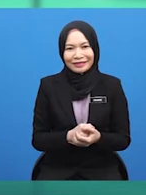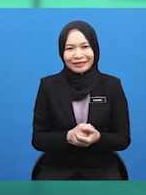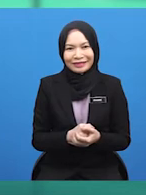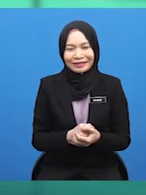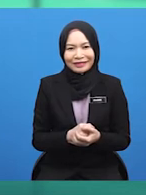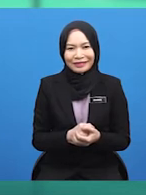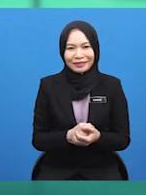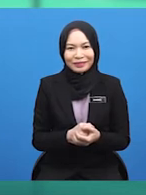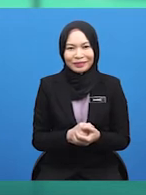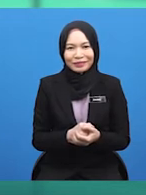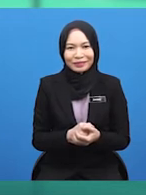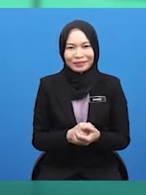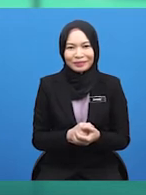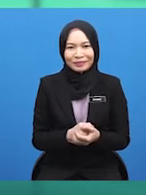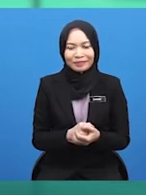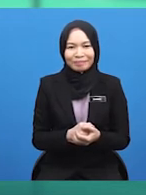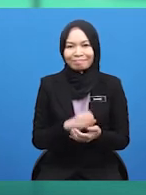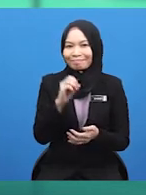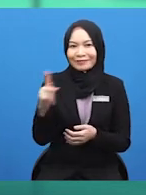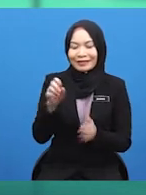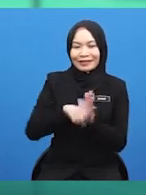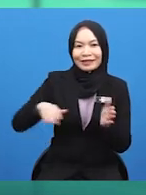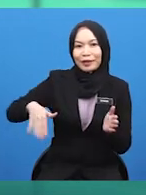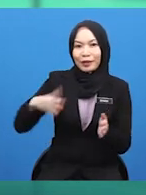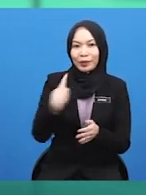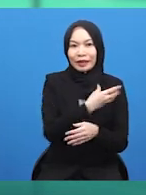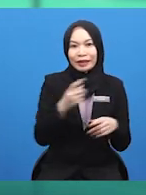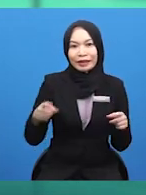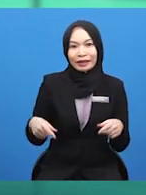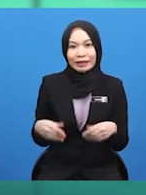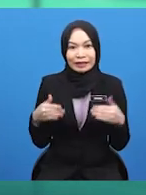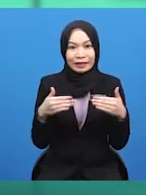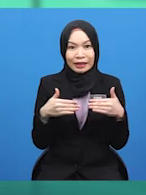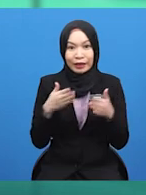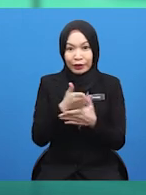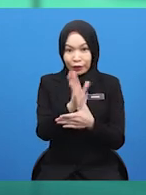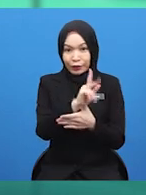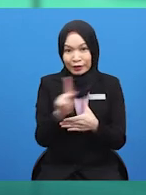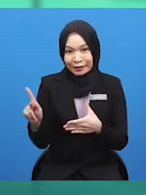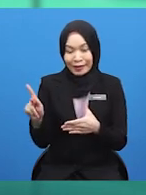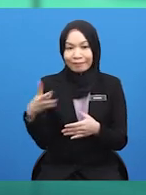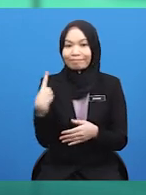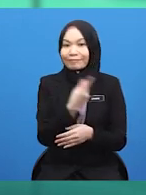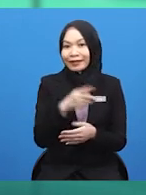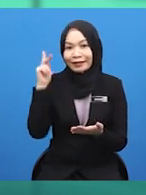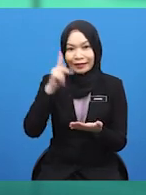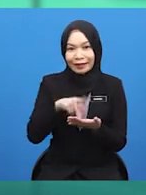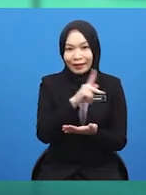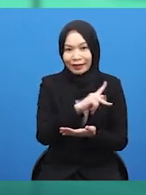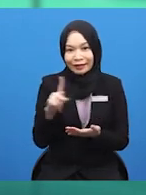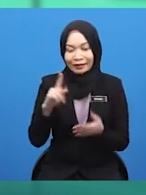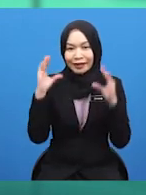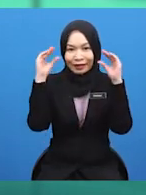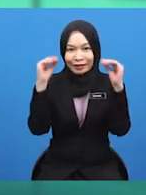ini. Okeylah, jadi sebelum kita pergi lebih jauh, pelajar-pelajar di hadapan sana, jadi kita perkenalkan dulu. Boleh Cikgu